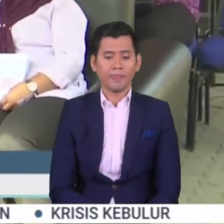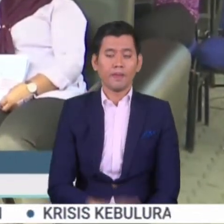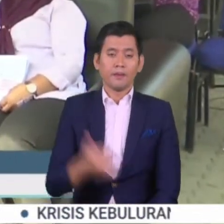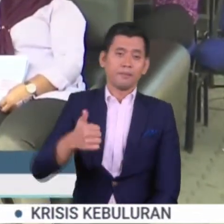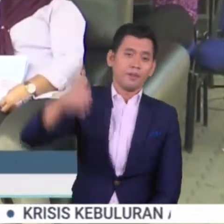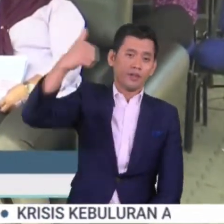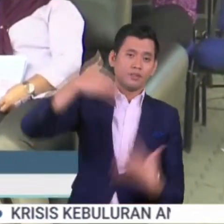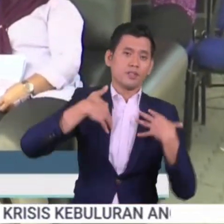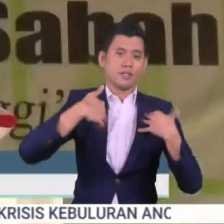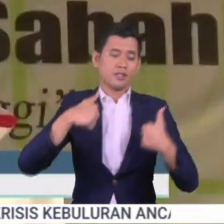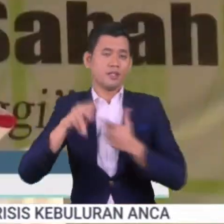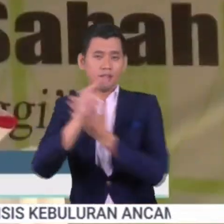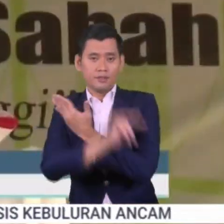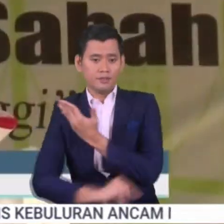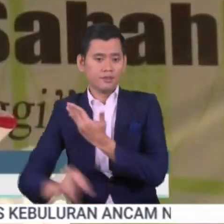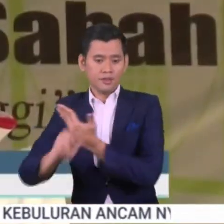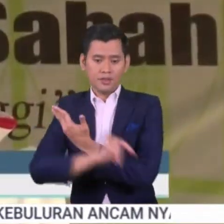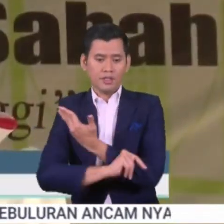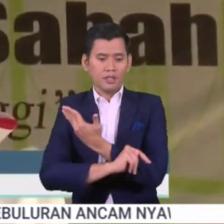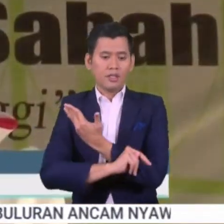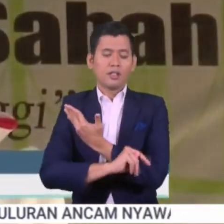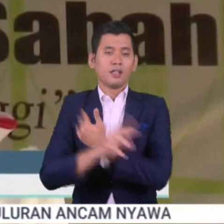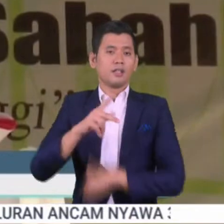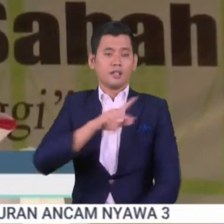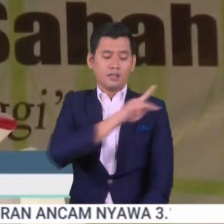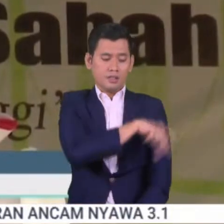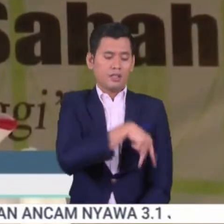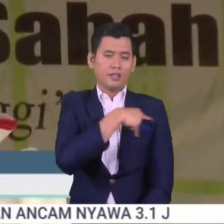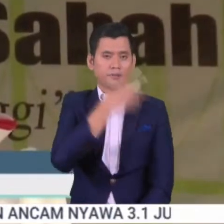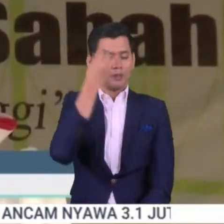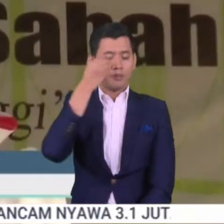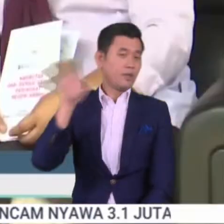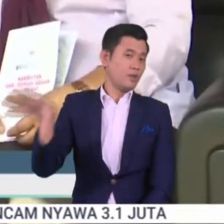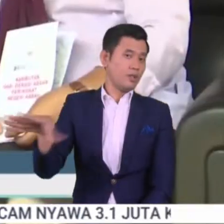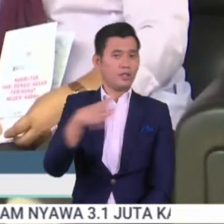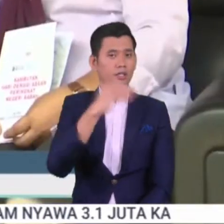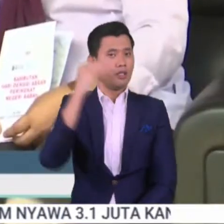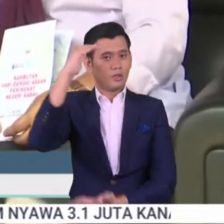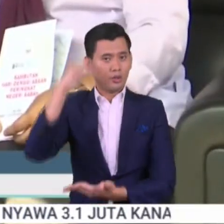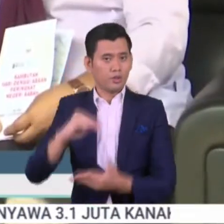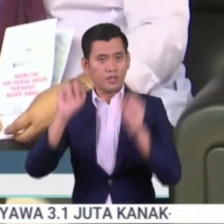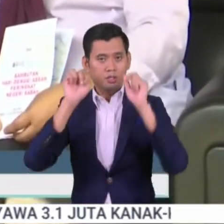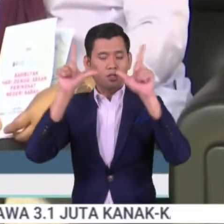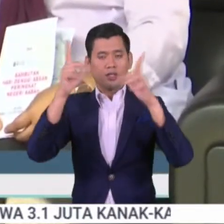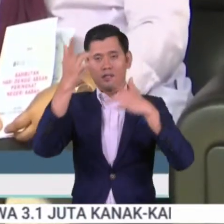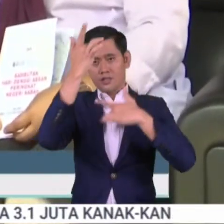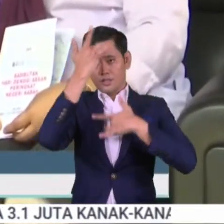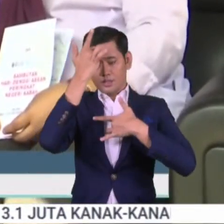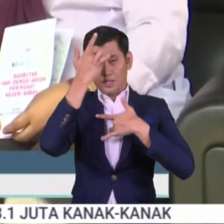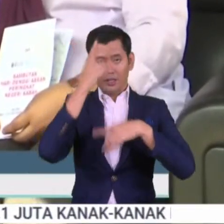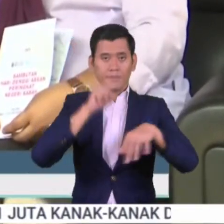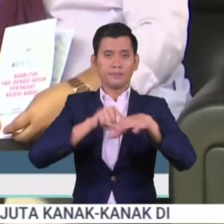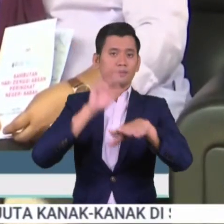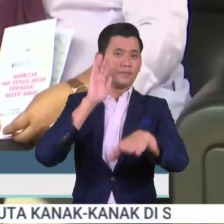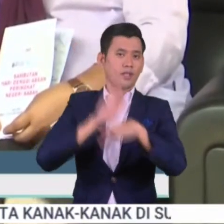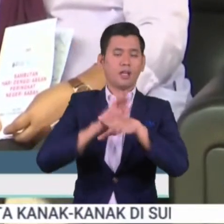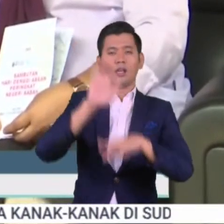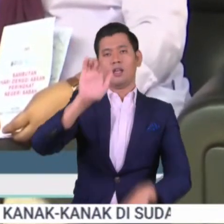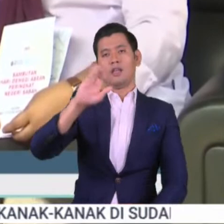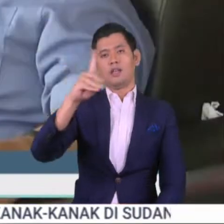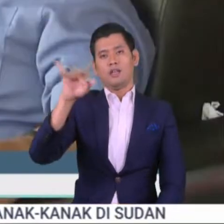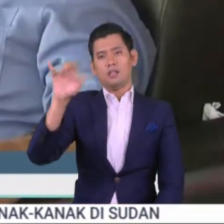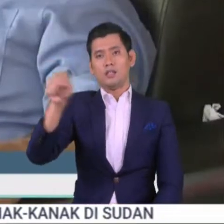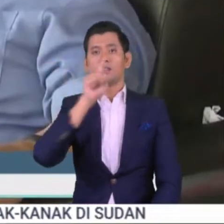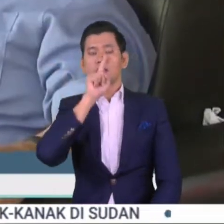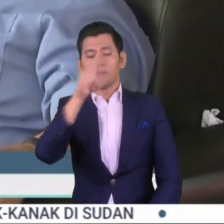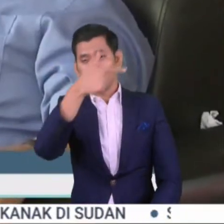Pengarah Kesihatan Negeri Dr. Rashid Sana berkata sikap tidak ambil peduli dan kurangnya kesedaran terhadap penyakit bawaan nyamuk Aedes merupakan